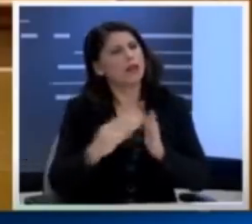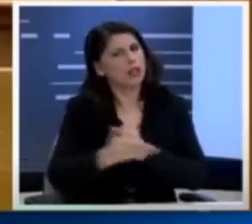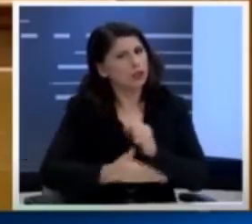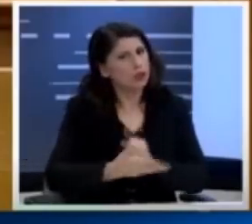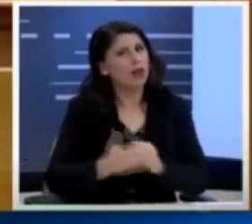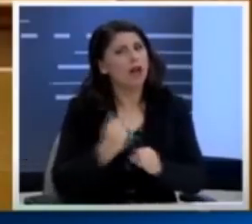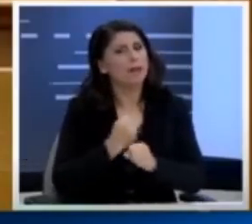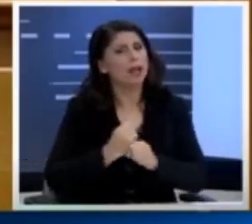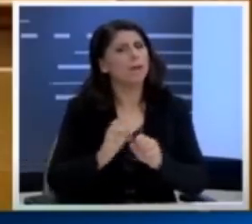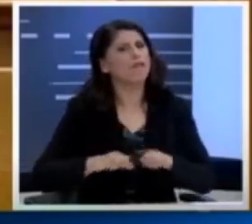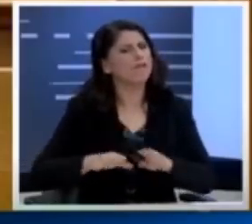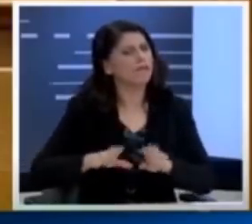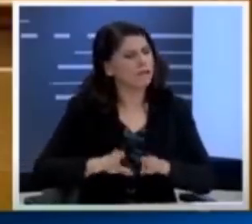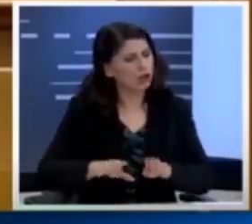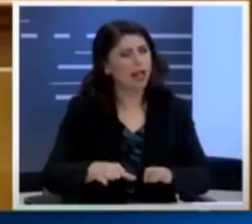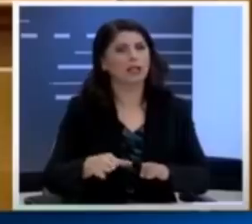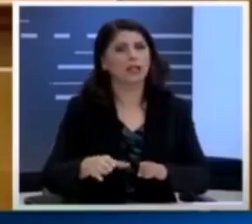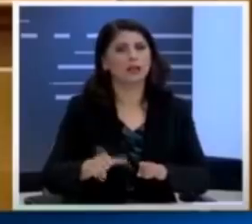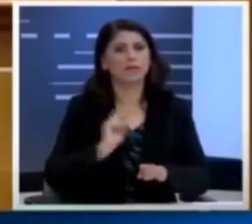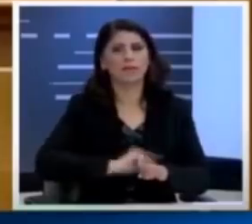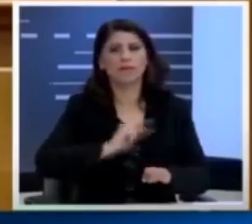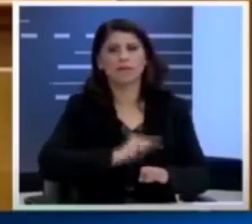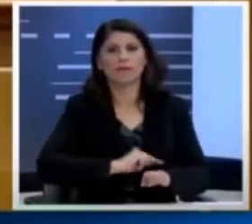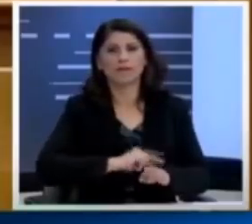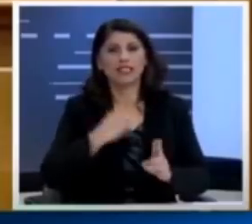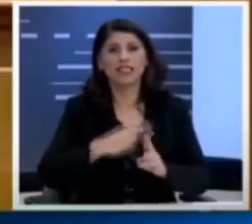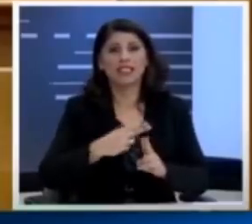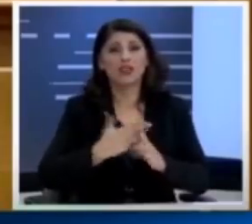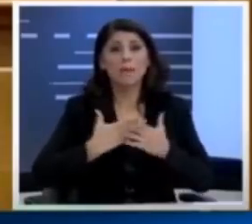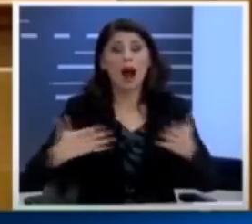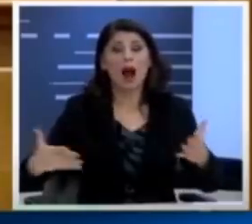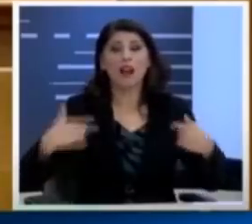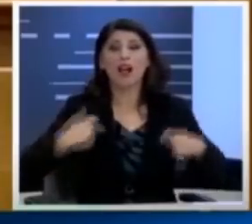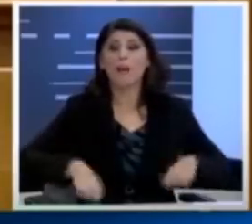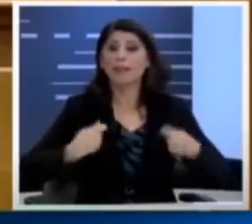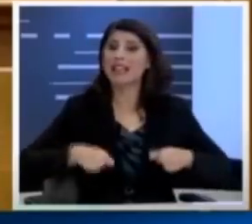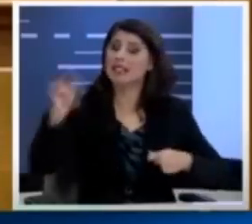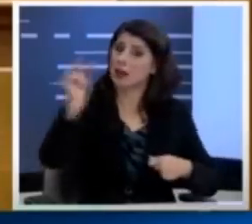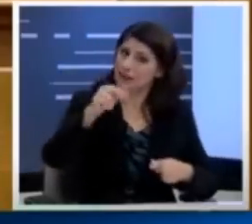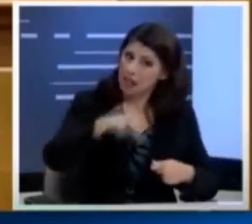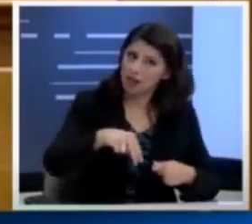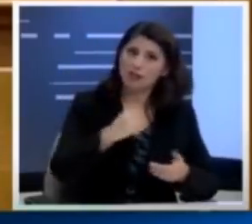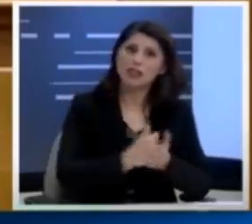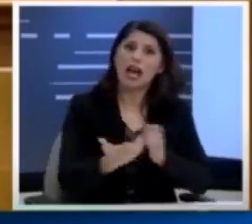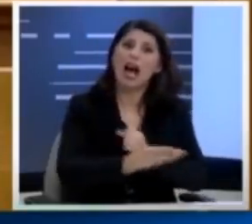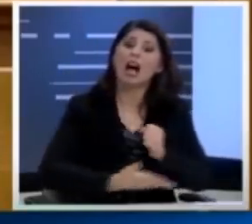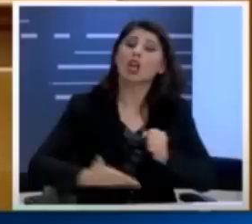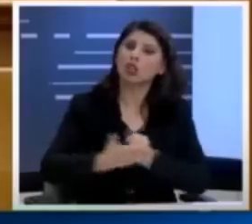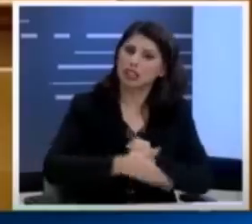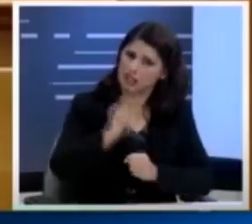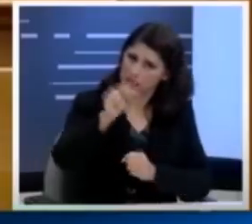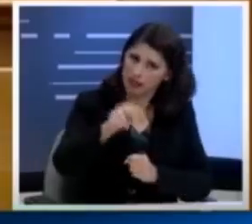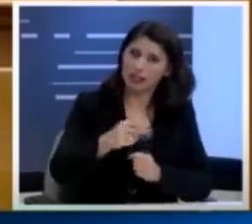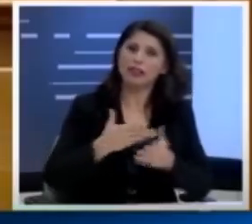των επαγγελματοβιοτεχνών και καρπώνονται κυρίως οι μεγάλες καπιταλιστικές εκμεταλλεύσεις και οι αγροτικές